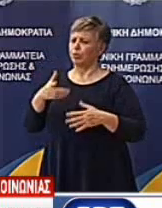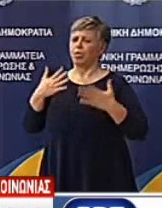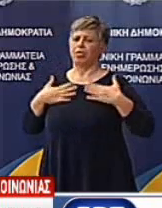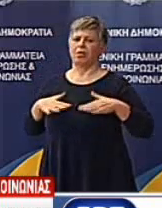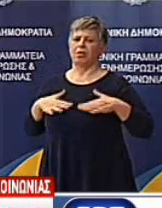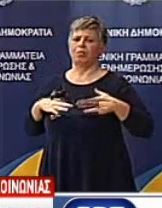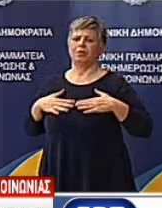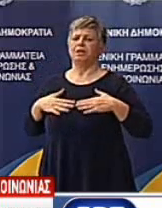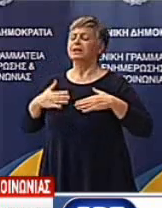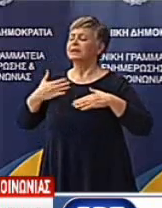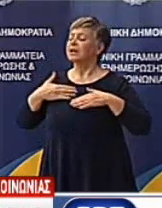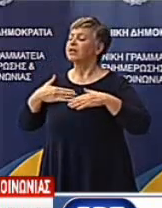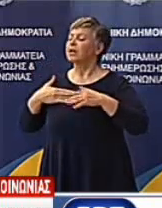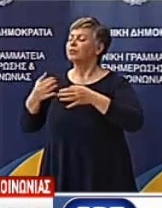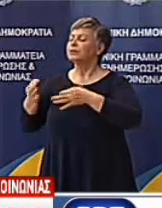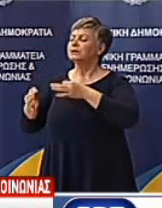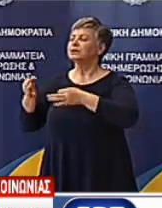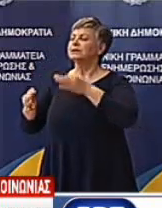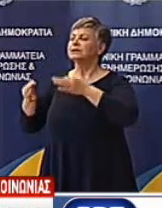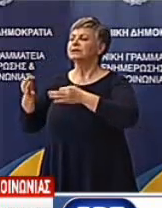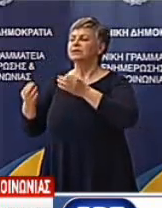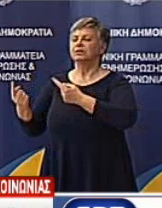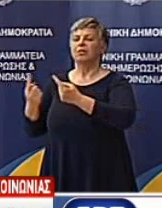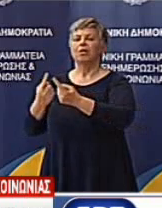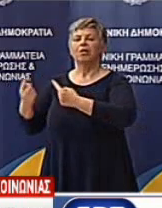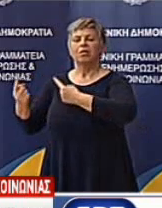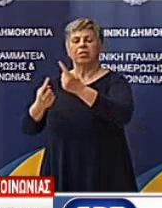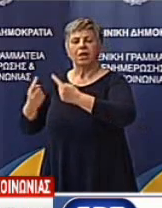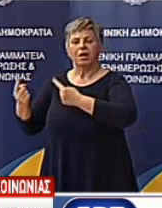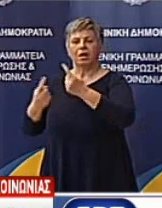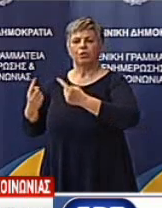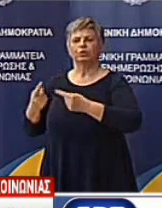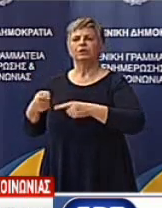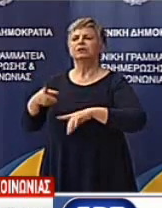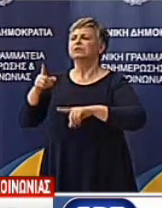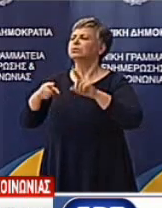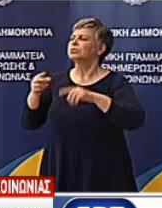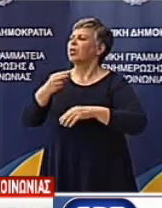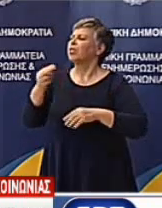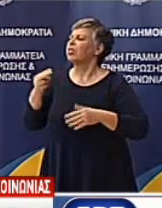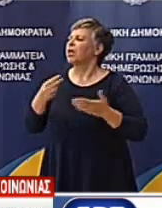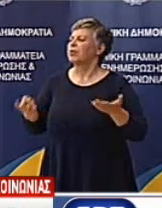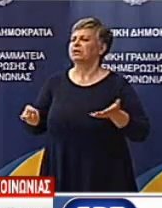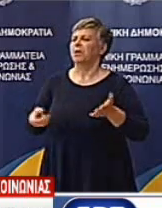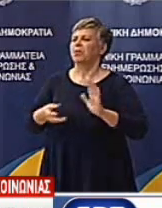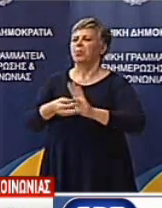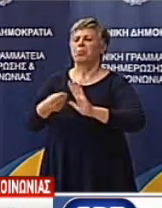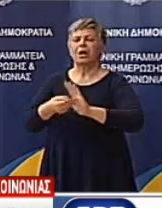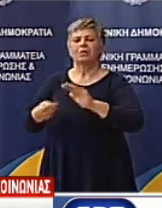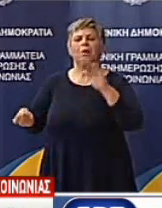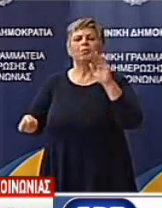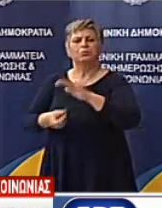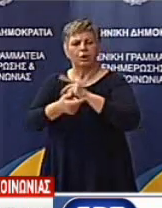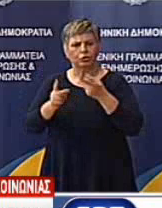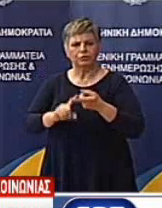και διαλόγου και συνένεση σε βασικά κέρια εθνικά ζητήματα όπως και η αντιμετώπιση του προσφυγικού, όπως